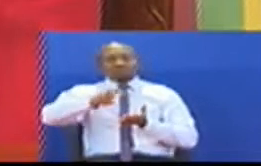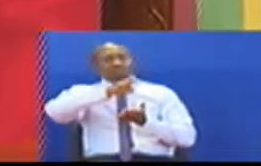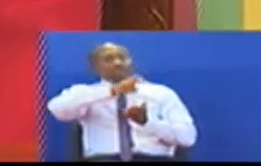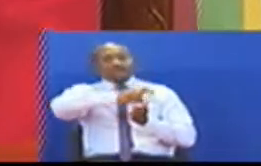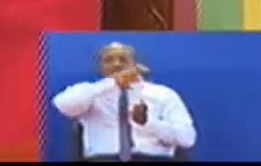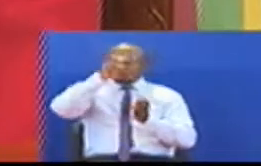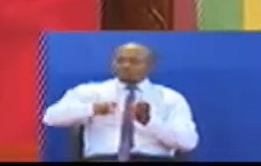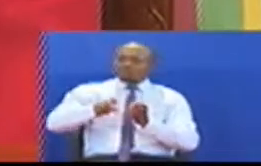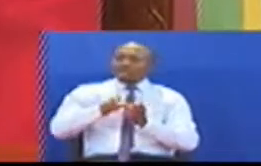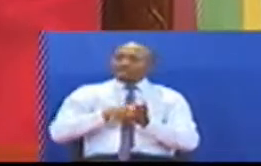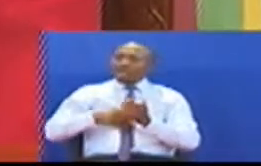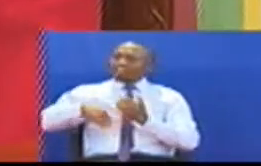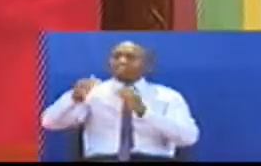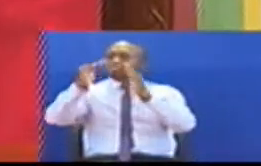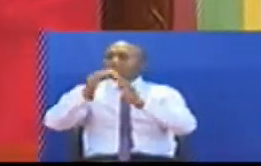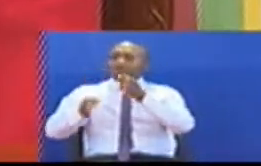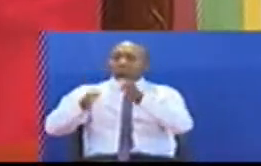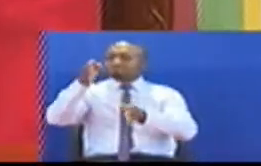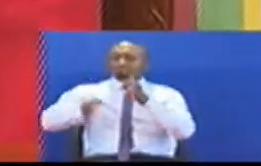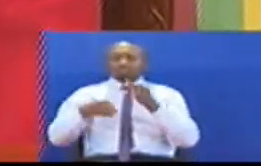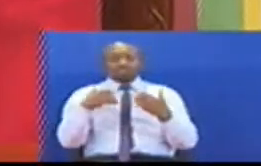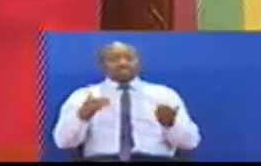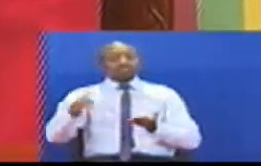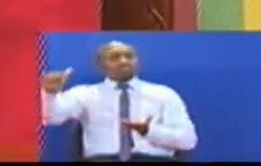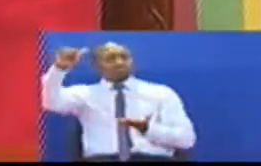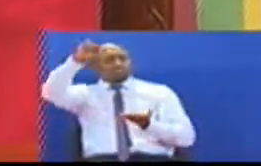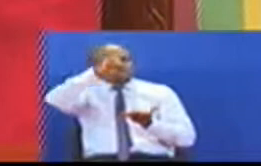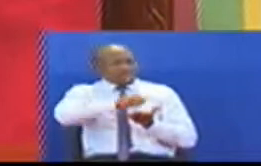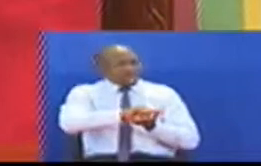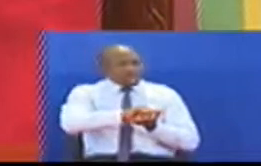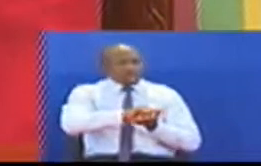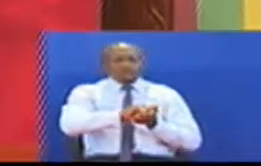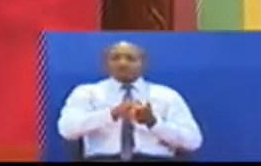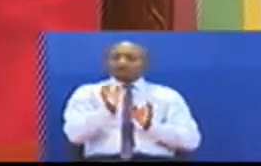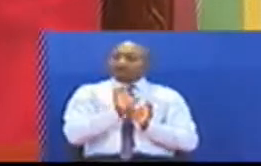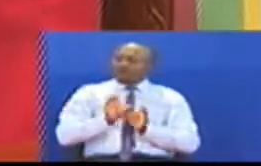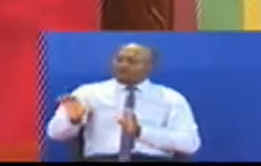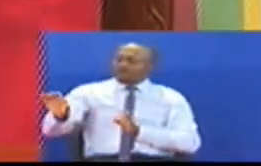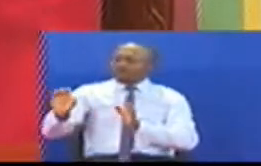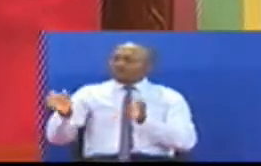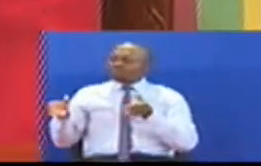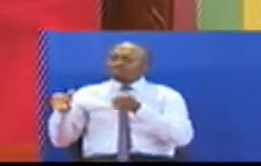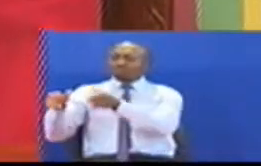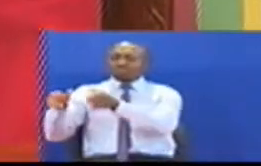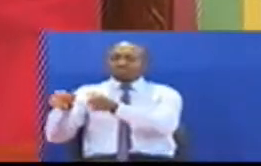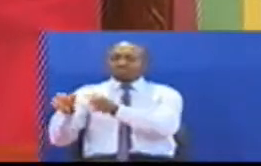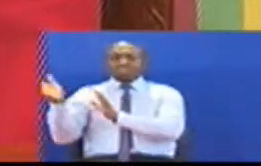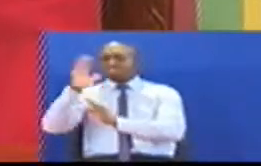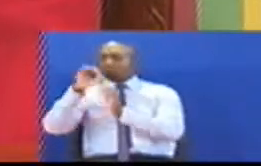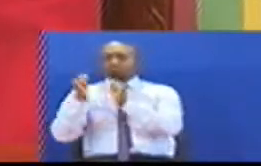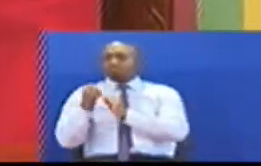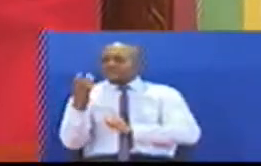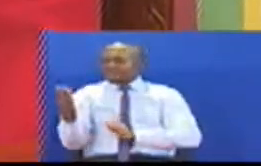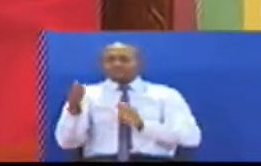Tabata au anaenda Manzese. Lakini akifika pale anachukuliwa kwenda kwenye isolation. Sawa, tunakubali siku 14.